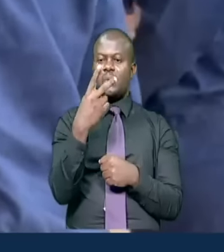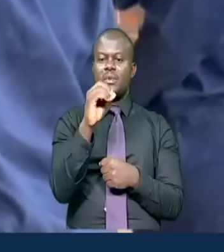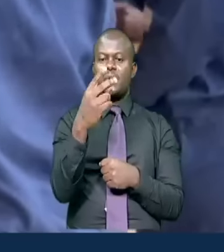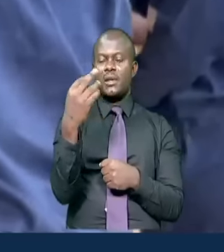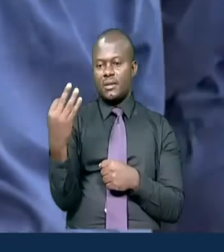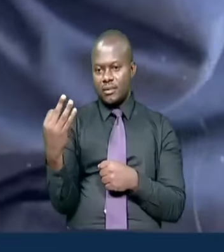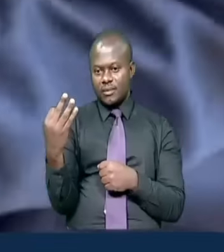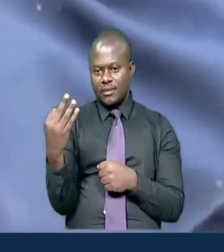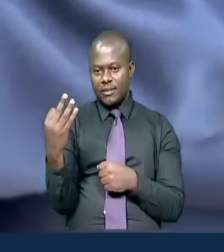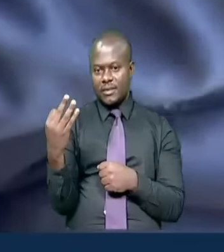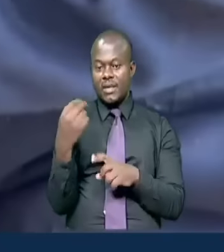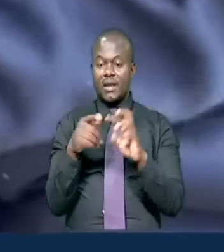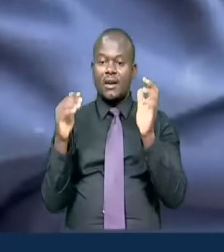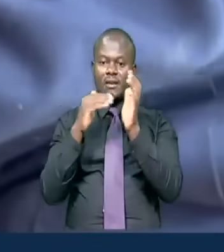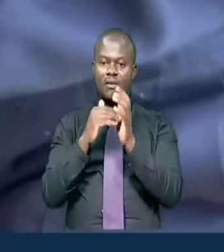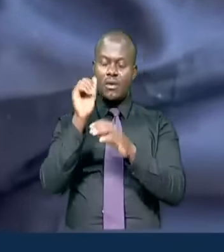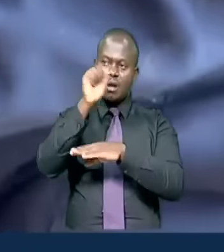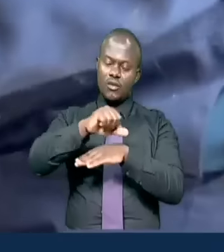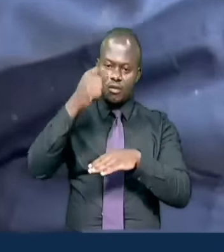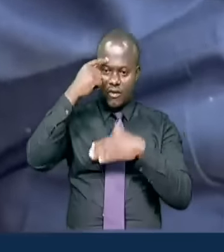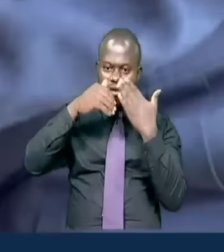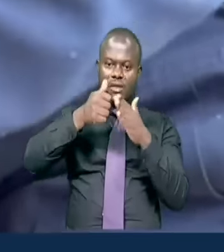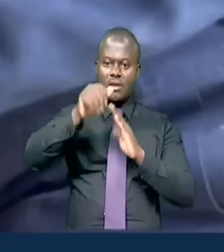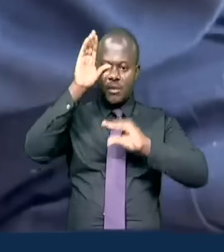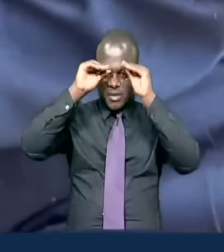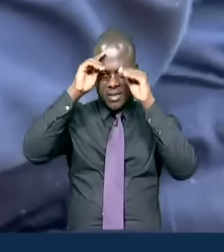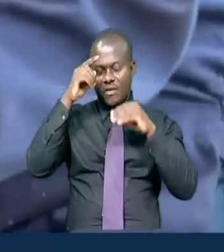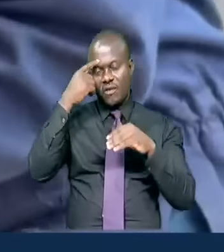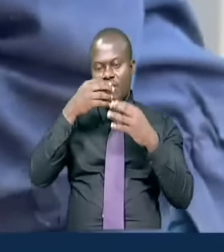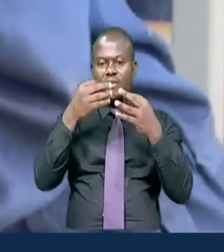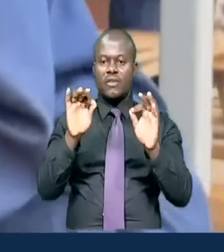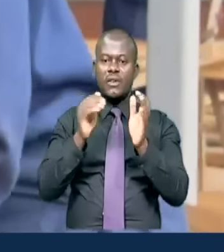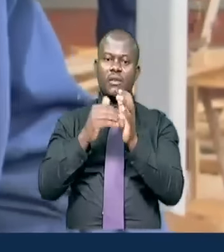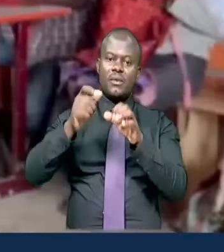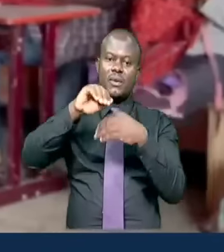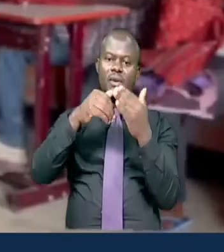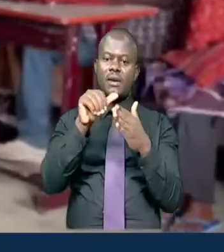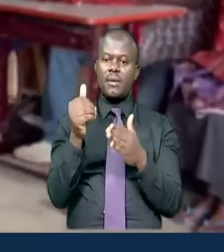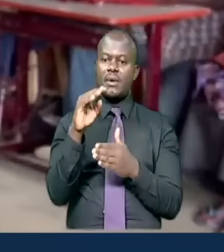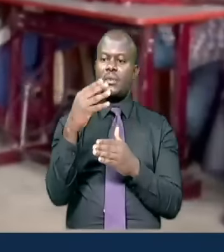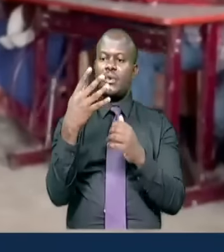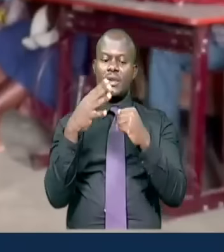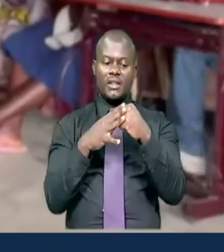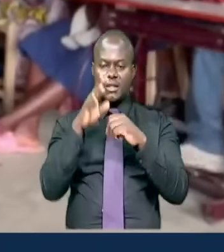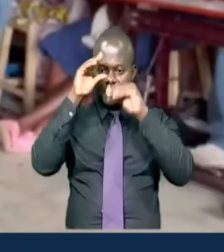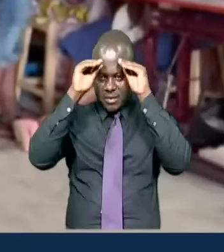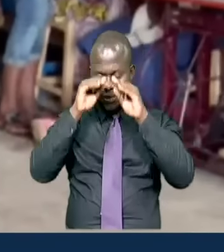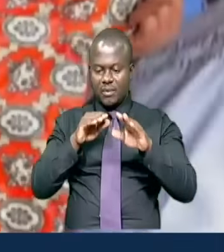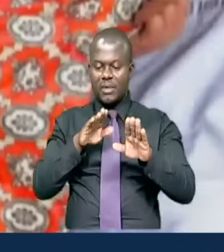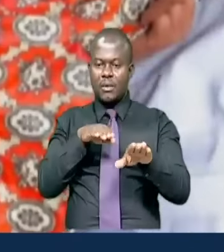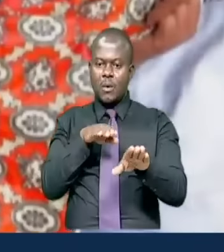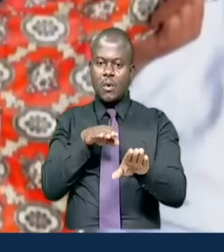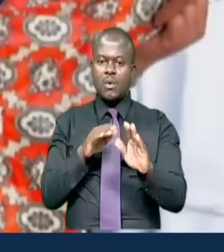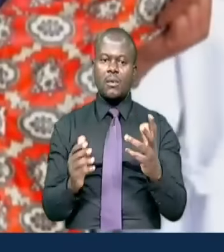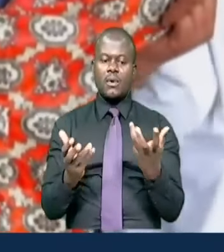2023 kandi akarusho kuri bo nuko bigira ubuntu aba biyongeraho abandi 49 bari kwiga ubudozi bose